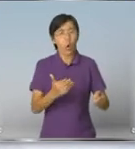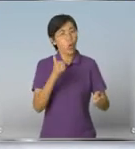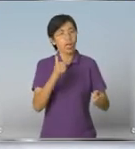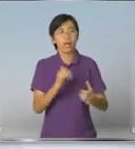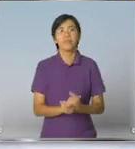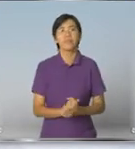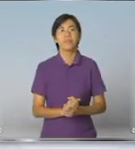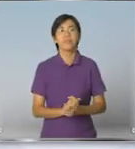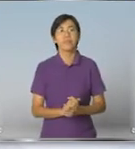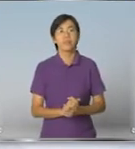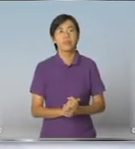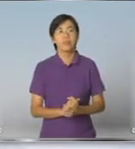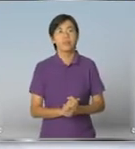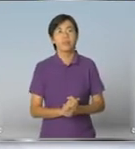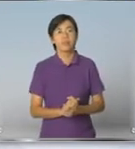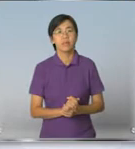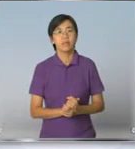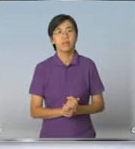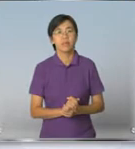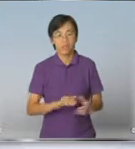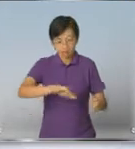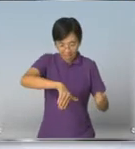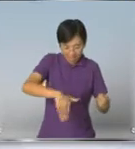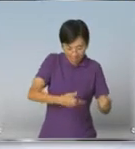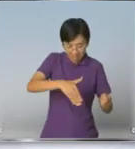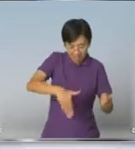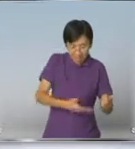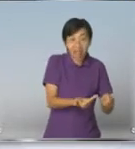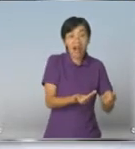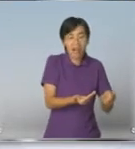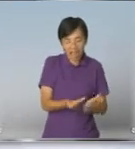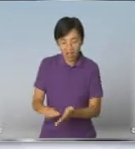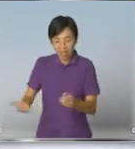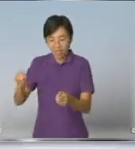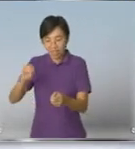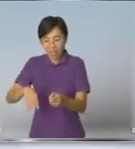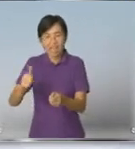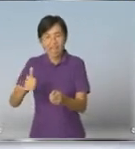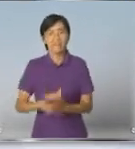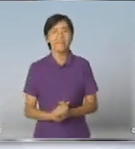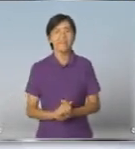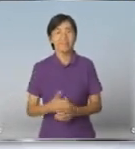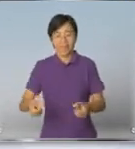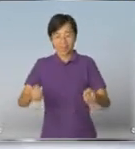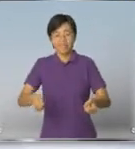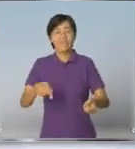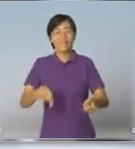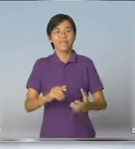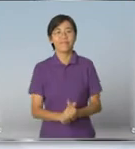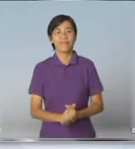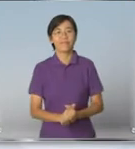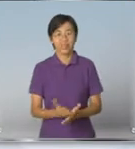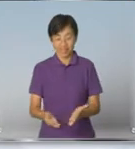ที่ใช้การกวนได้นะคะก็ได้แล้ว ครับผม